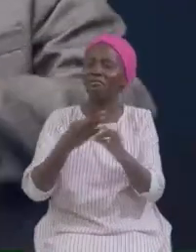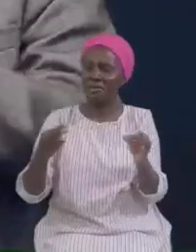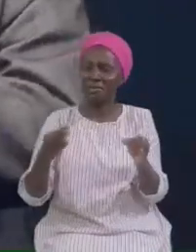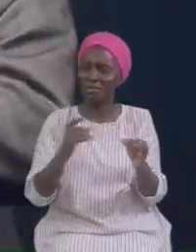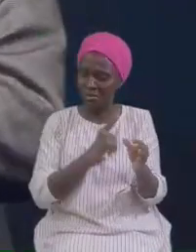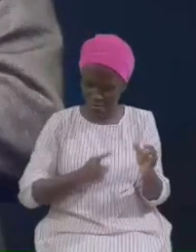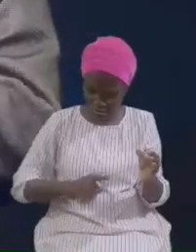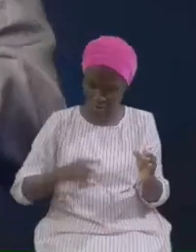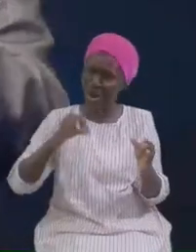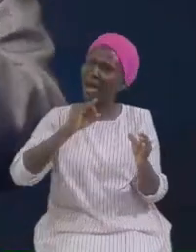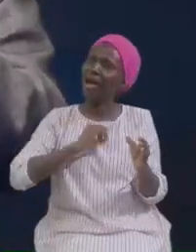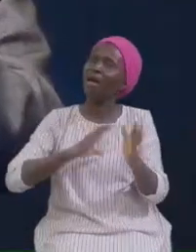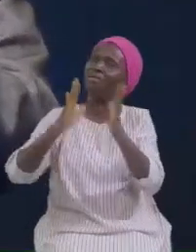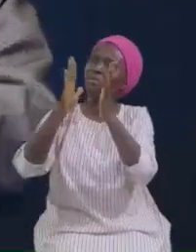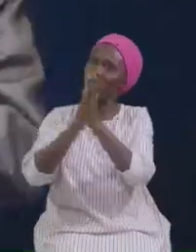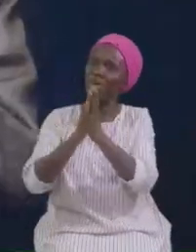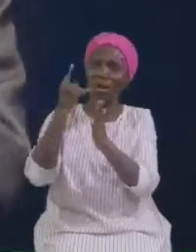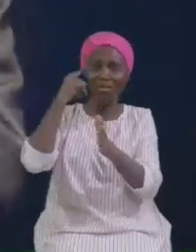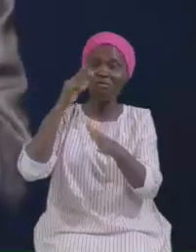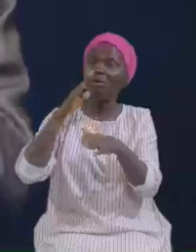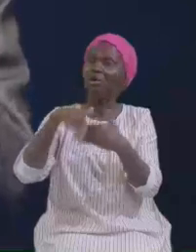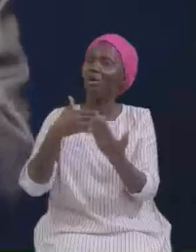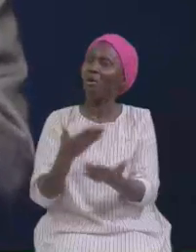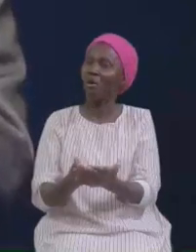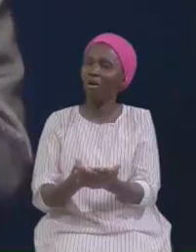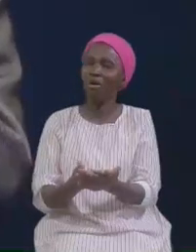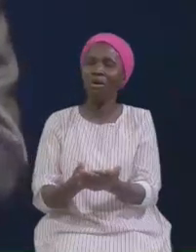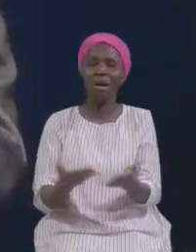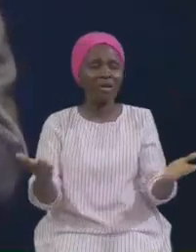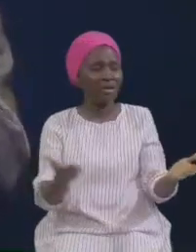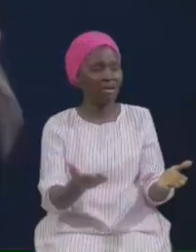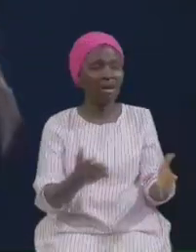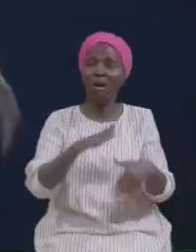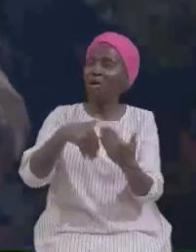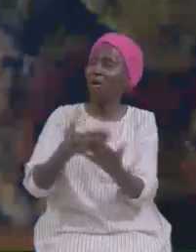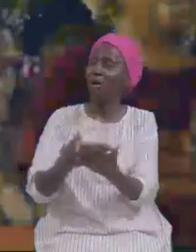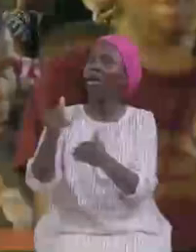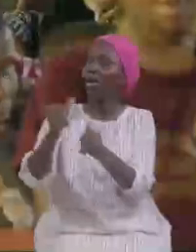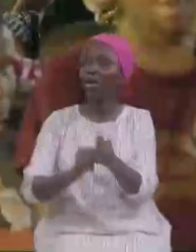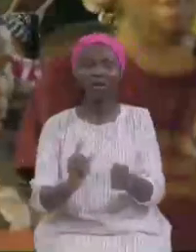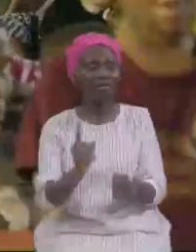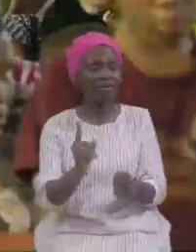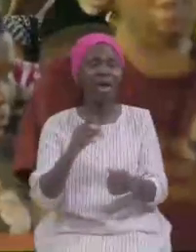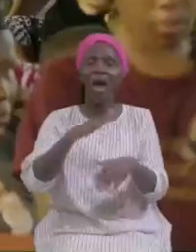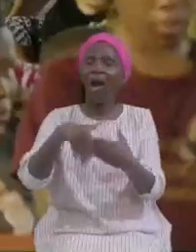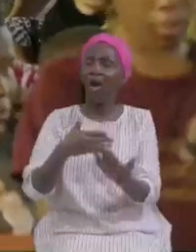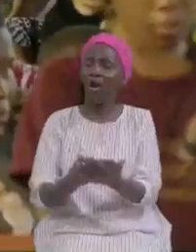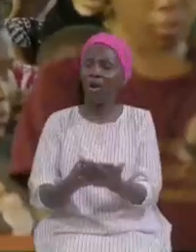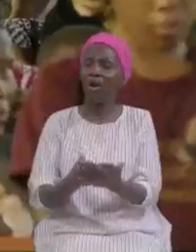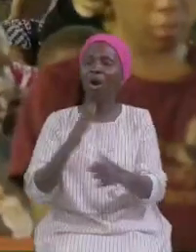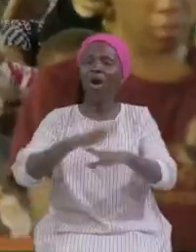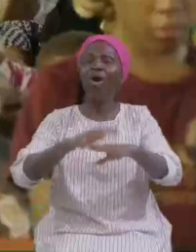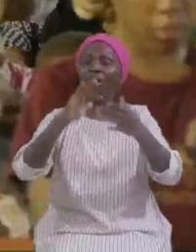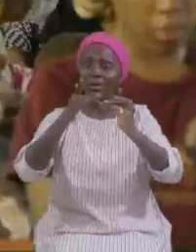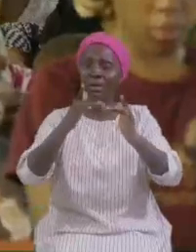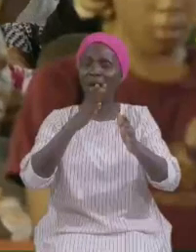totale. Seigneur, je prie pour tous ceux qui sont ici, pour tous ceux qui sont partout et tous ceux qui sont